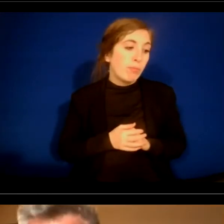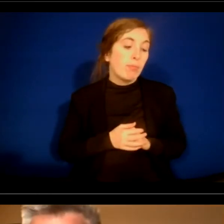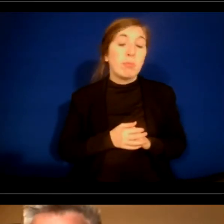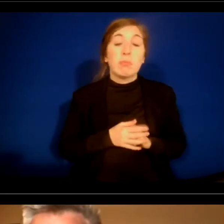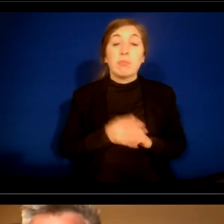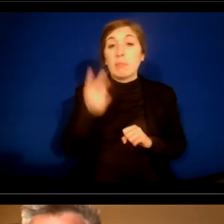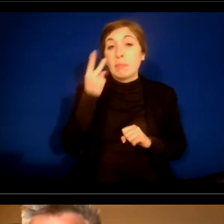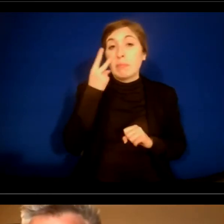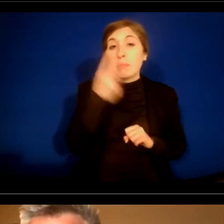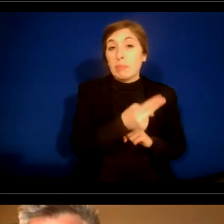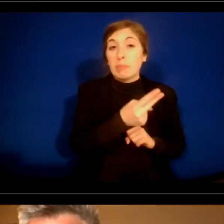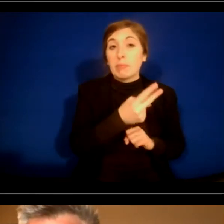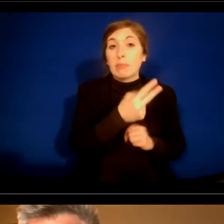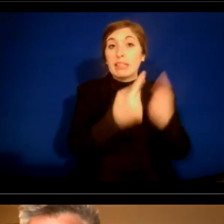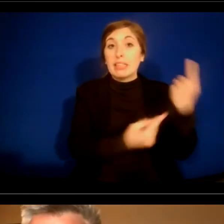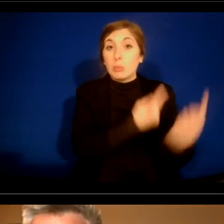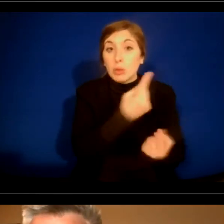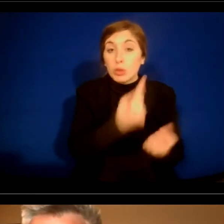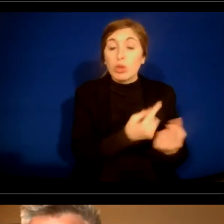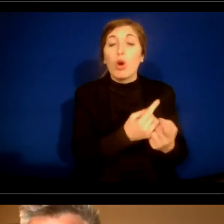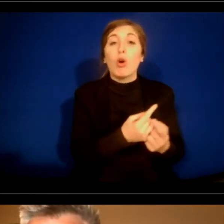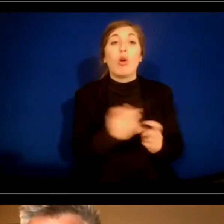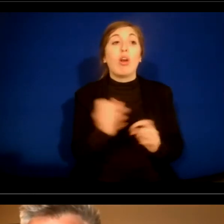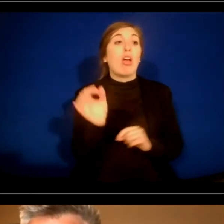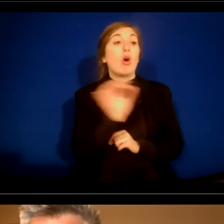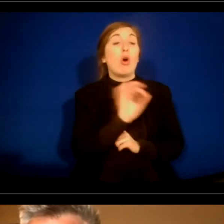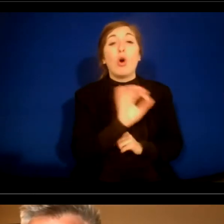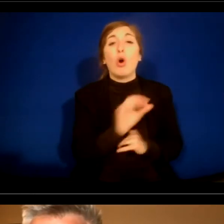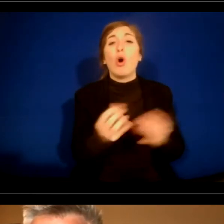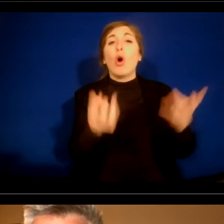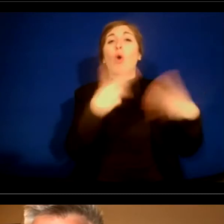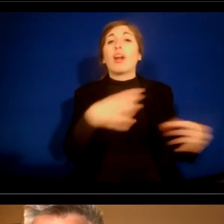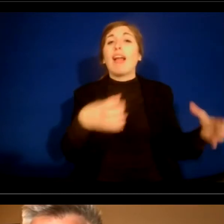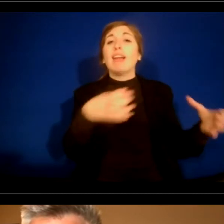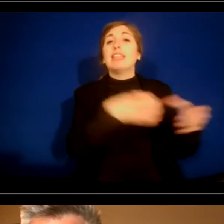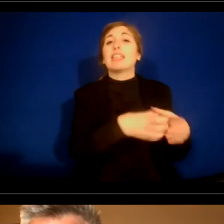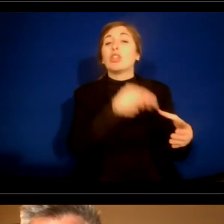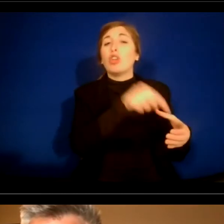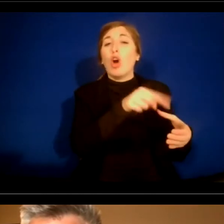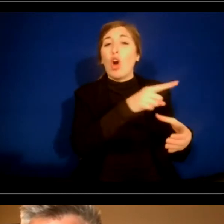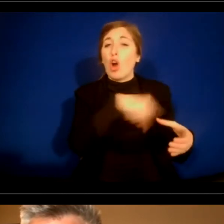situazioni, diciamo, delle organizzazioni che cercano